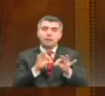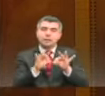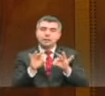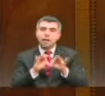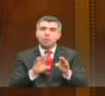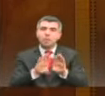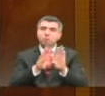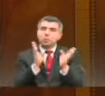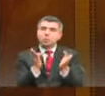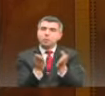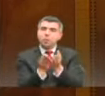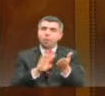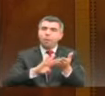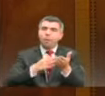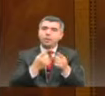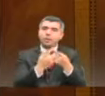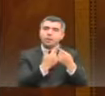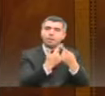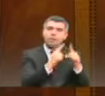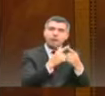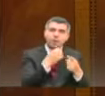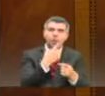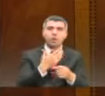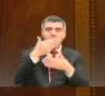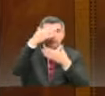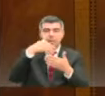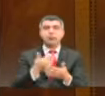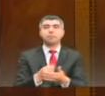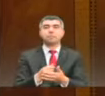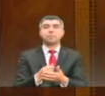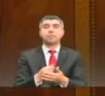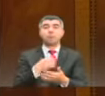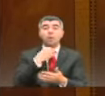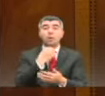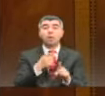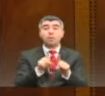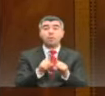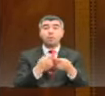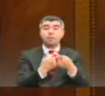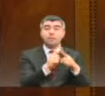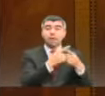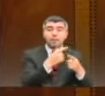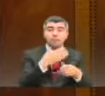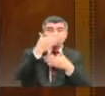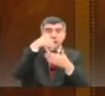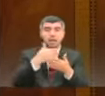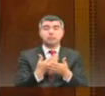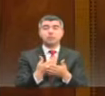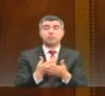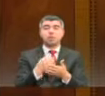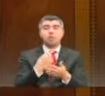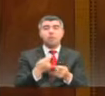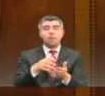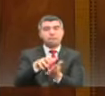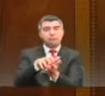تجميع مختلف البنيات المؤسساتية المعنية بالترويج للمغرب، تحسين ظروف إنتاج وتسويق المنتجات المغربية خاصة الفلاحة